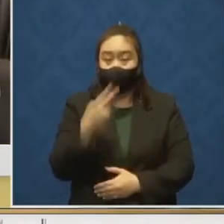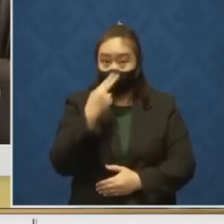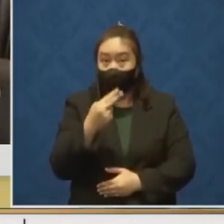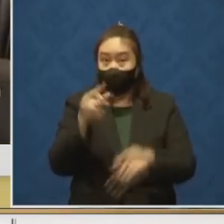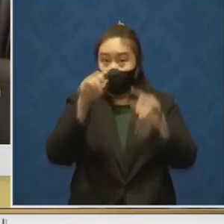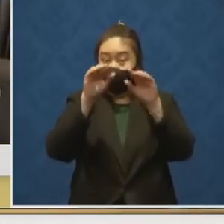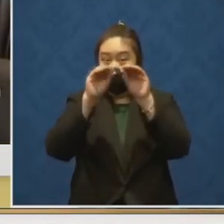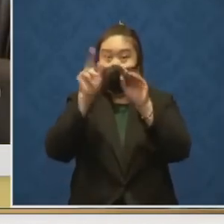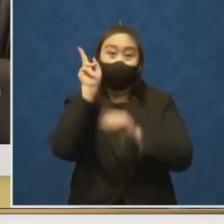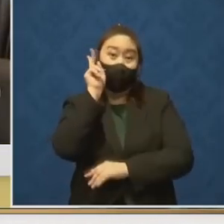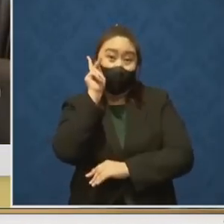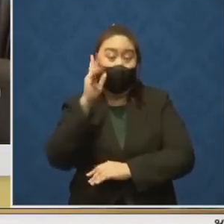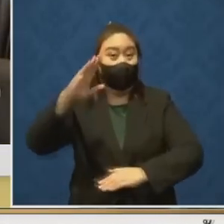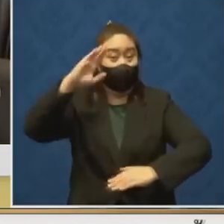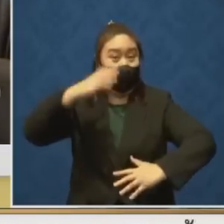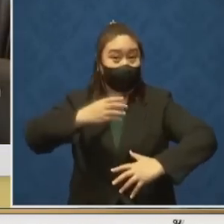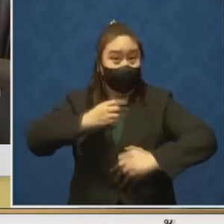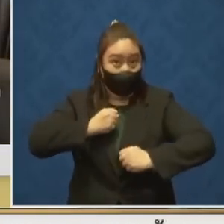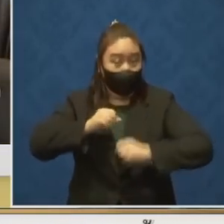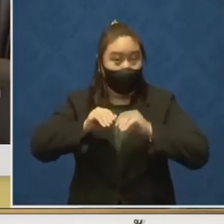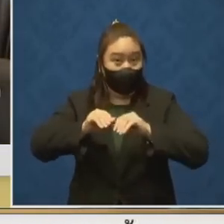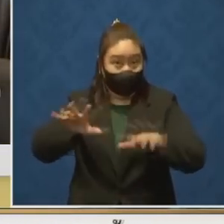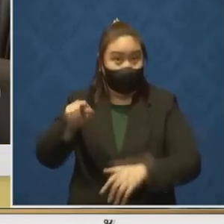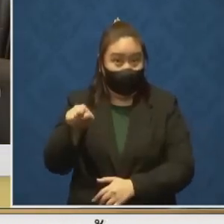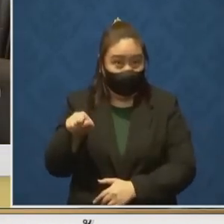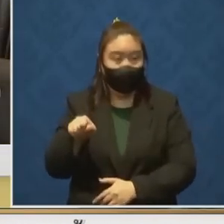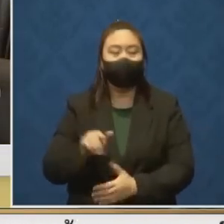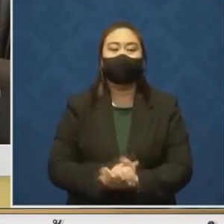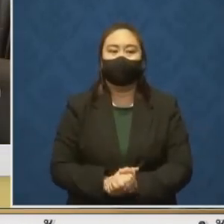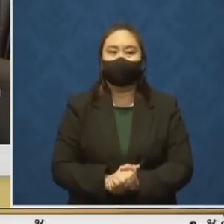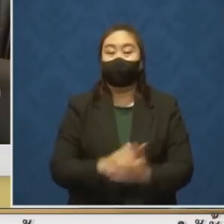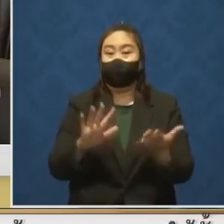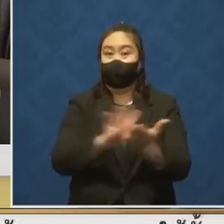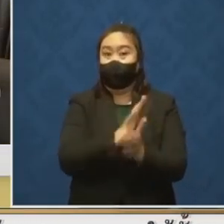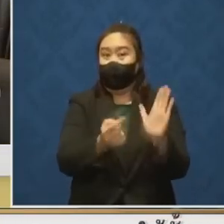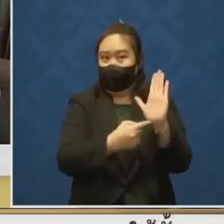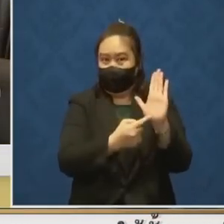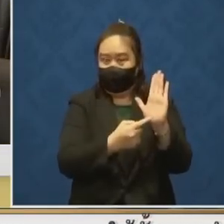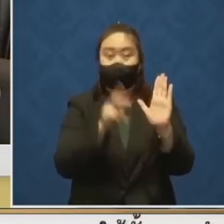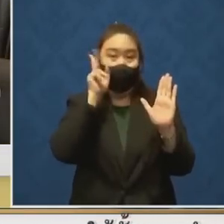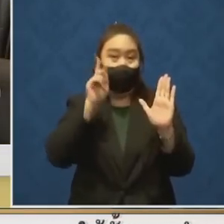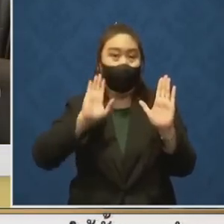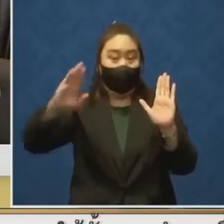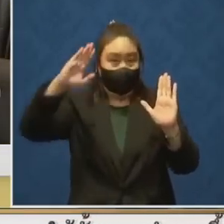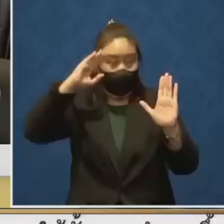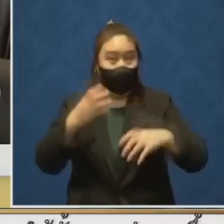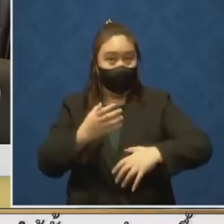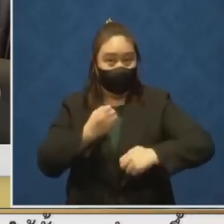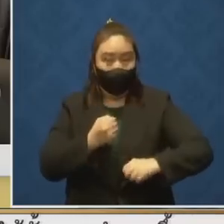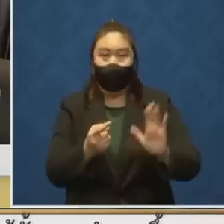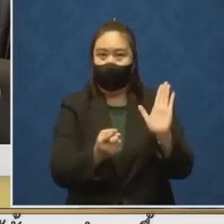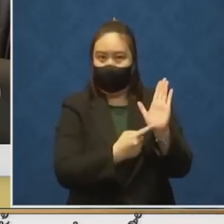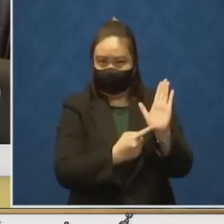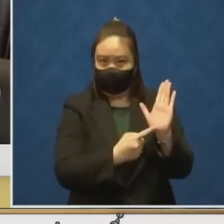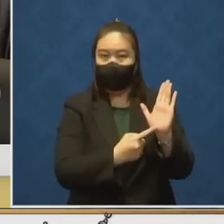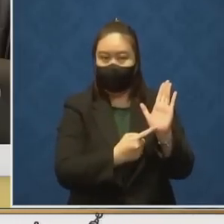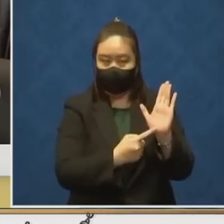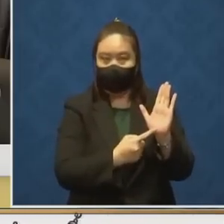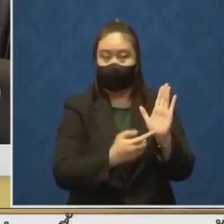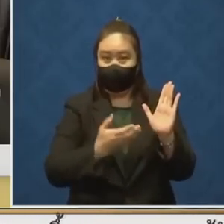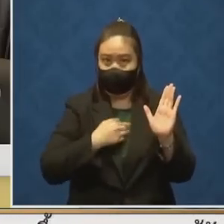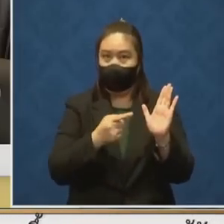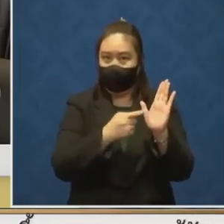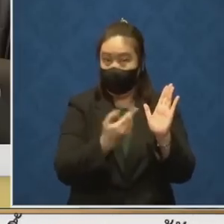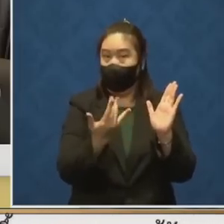่าวของกรองทับบกDาร photography